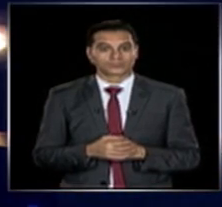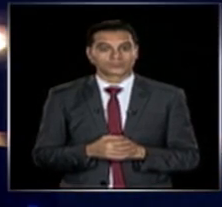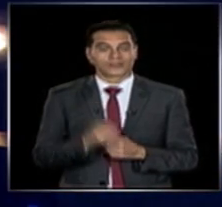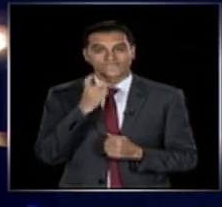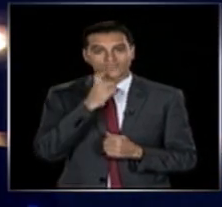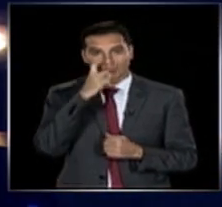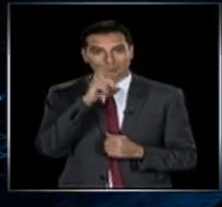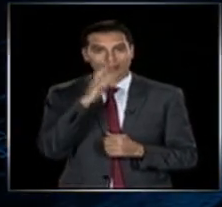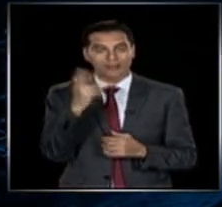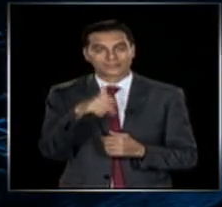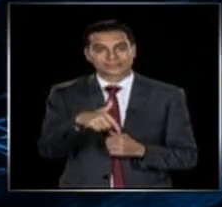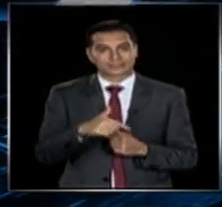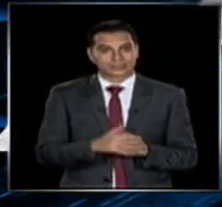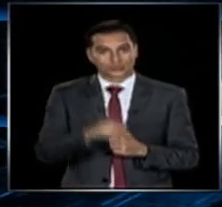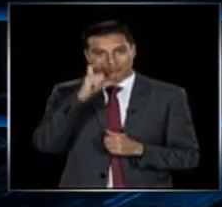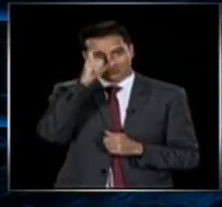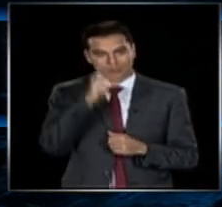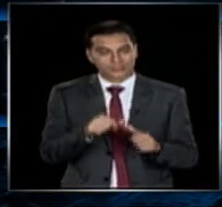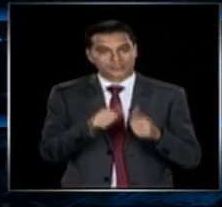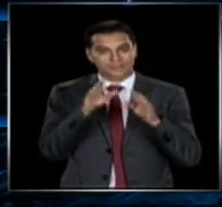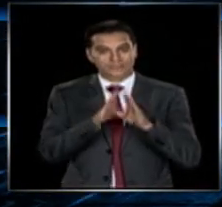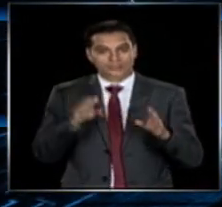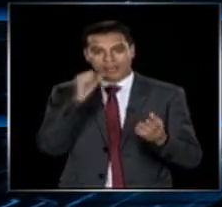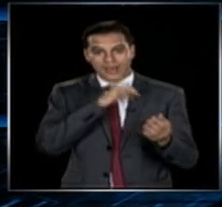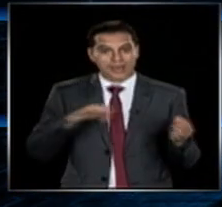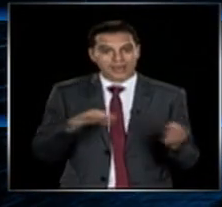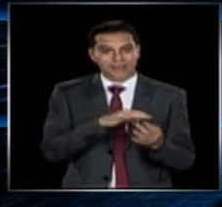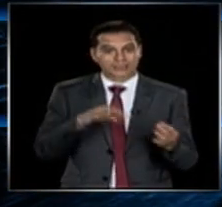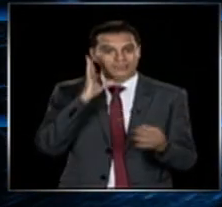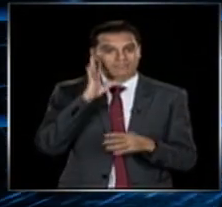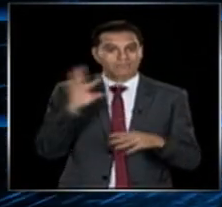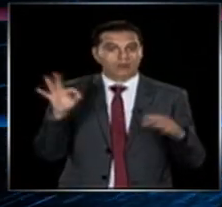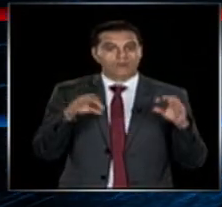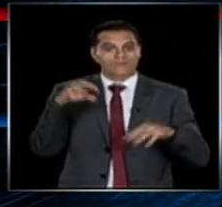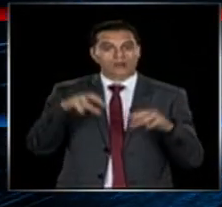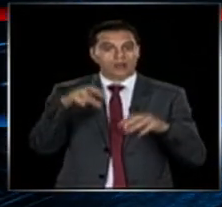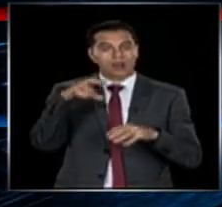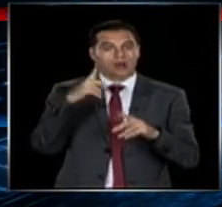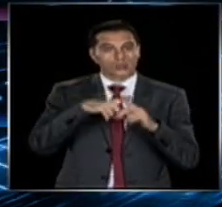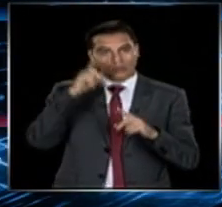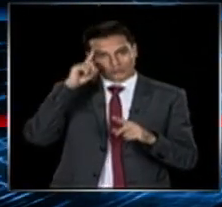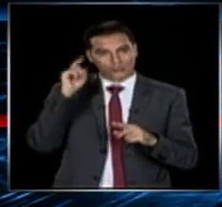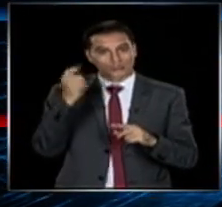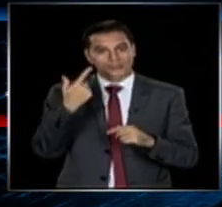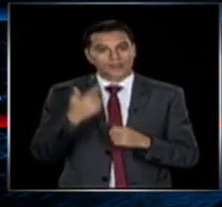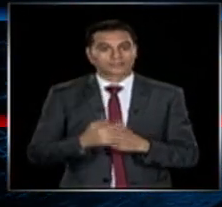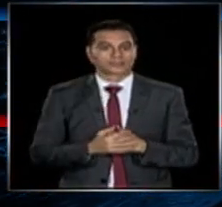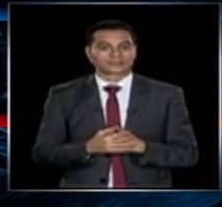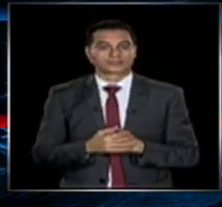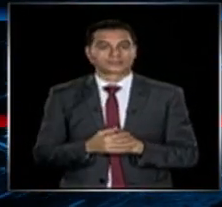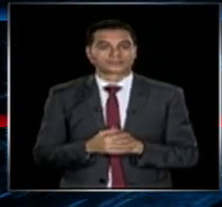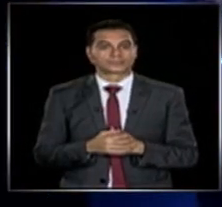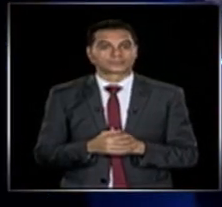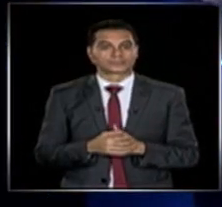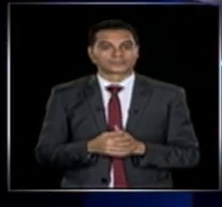فقرة الفنون، 6 أسئلة: صورة وشخصية، سينما ومسرح، أغاني وموسيقى، لوحات ومعالم، وسرعة